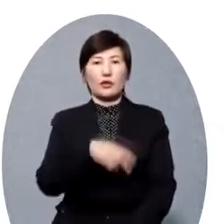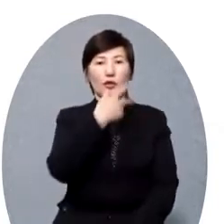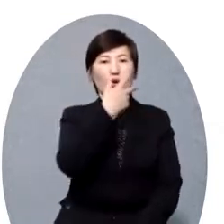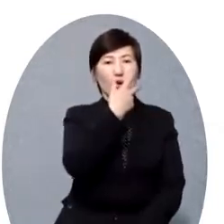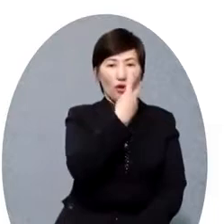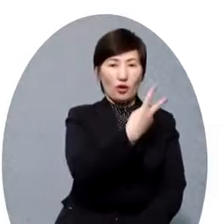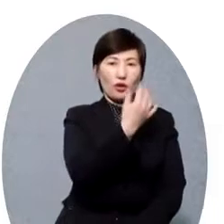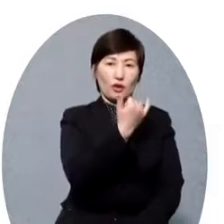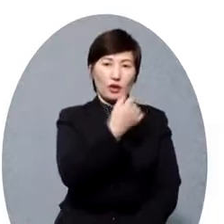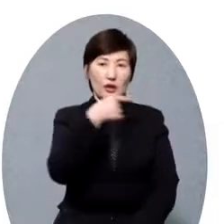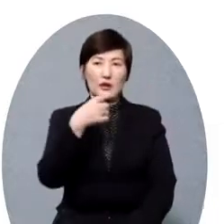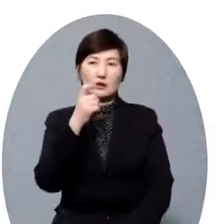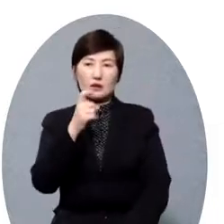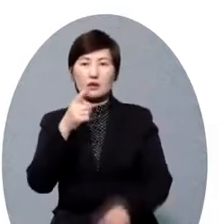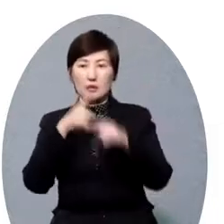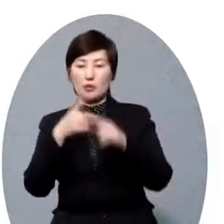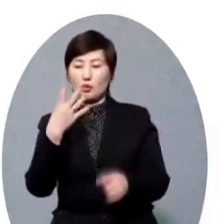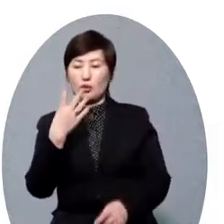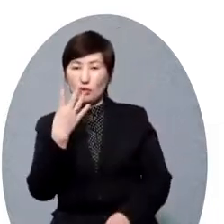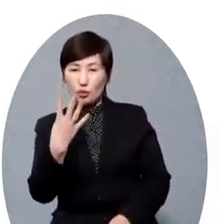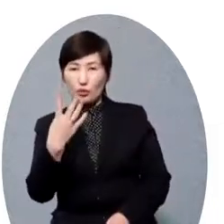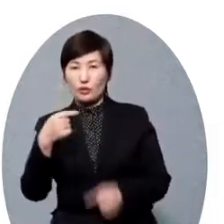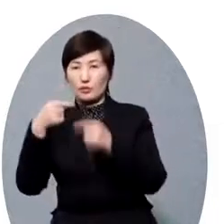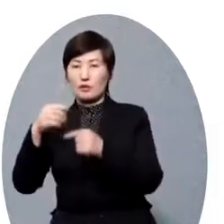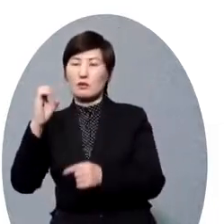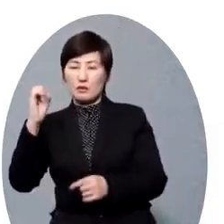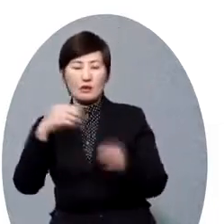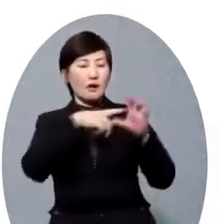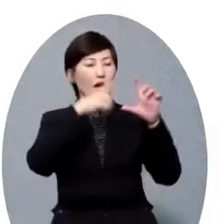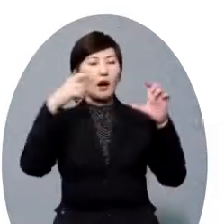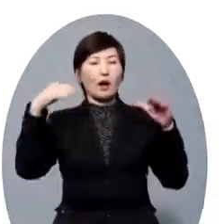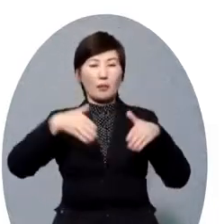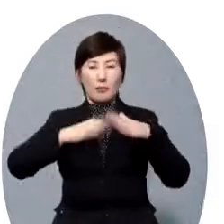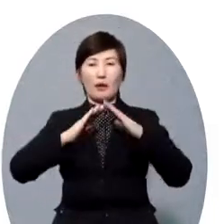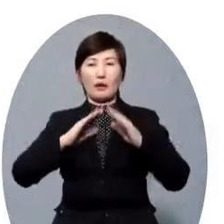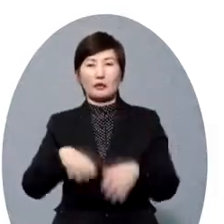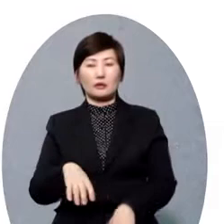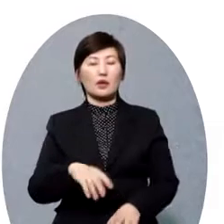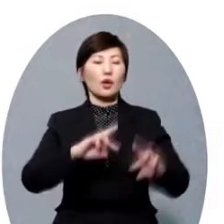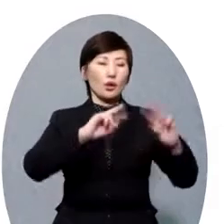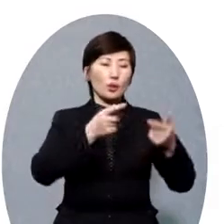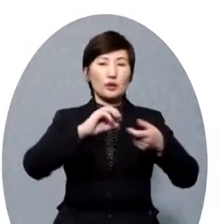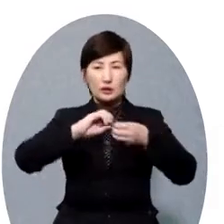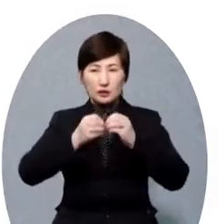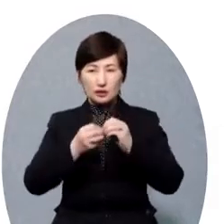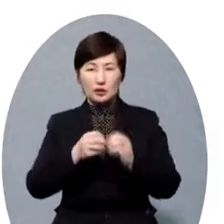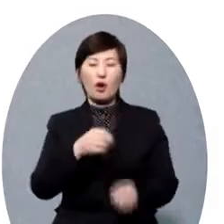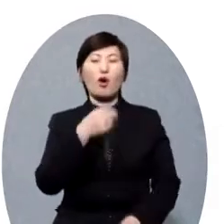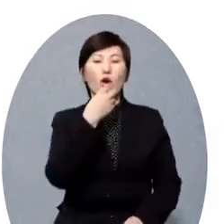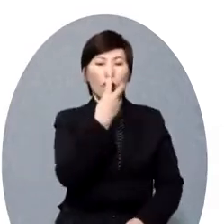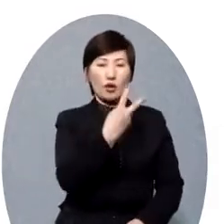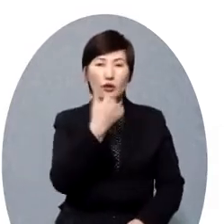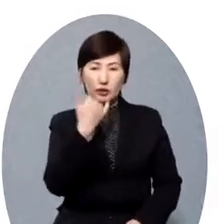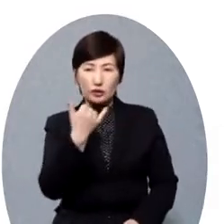2y-с хасахны x нэмхэн дөрөв тэнцүү тэг тэгштүүлийн гарапагийг байгуул. За хувиргалт хий. 2y-г